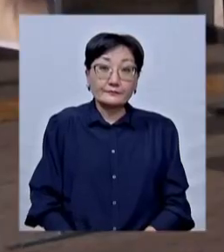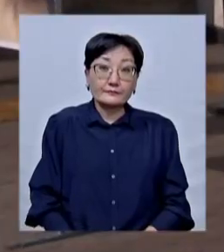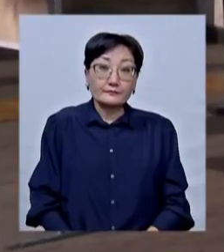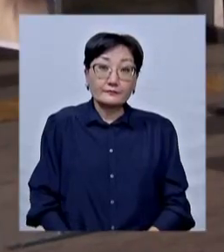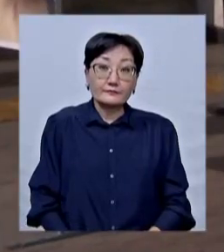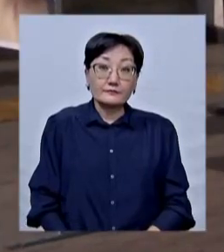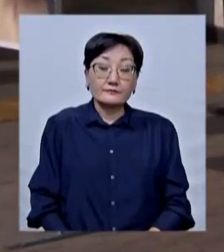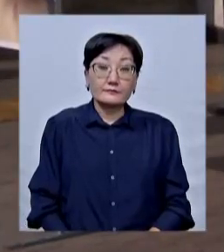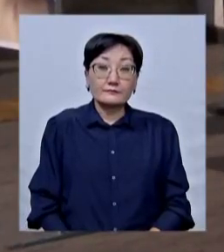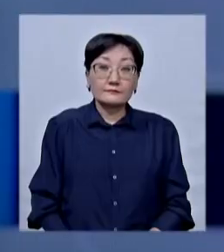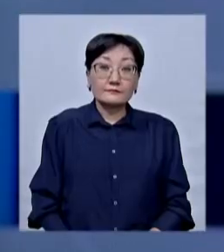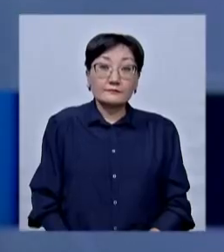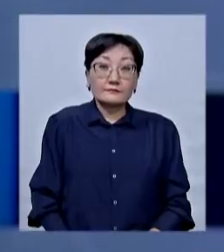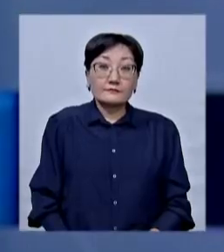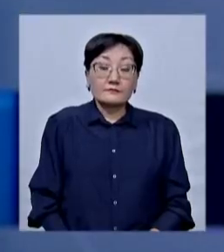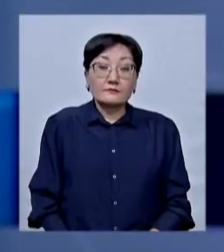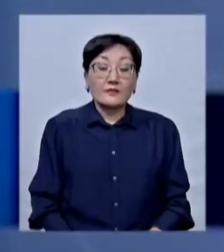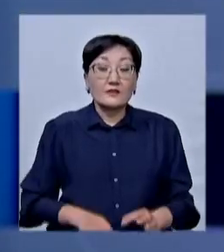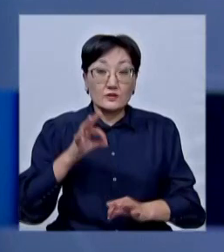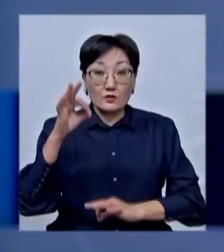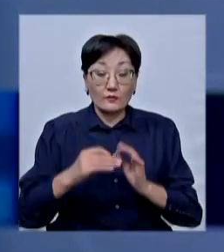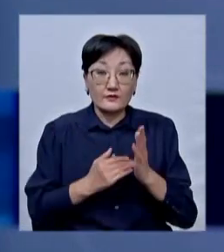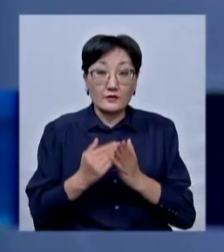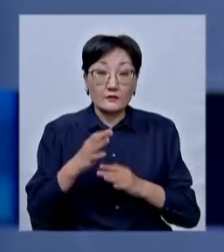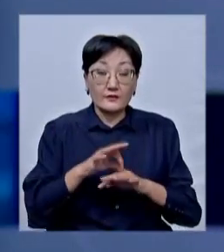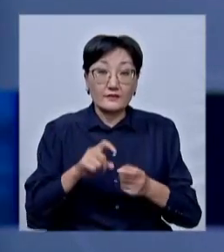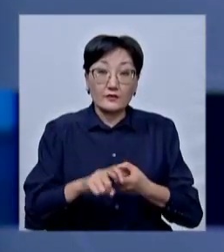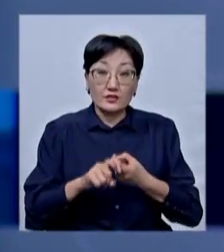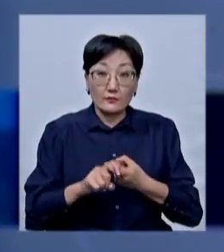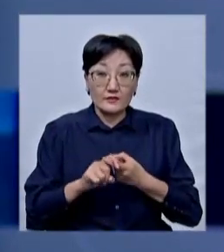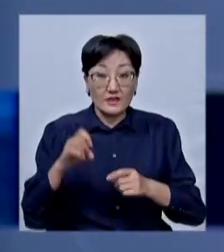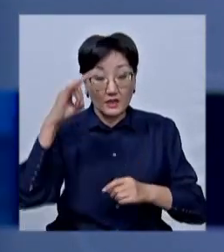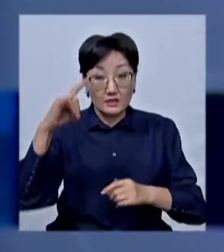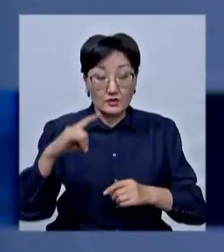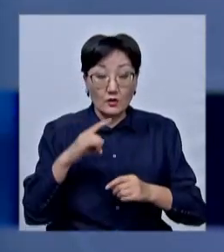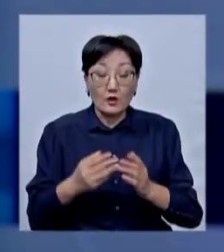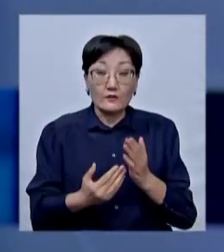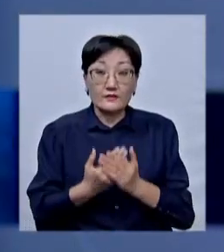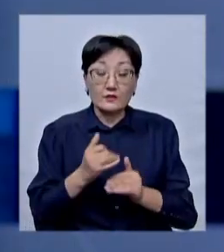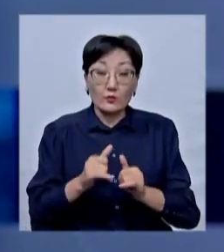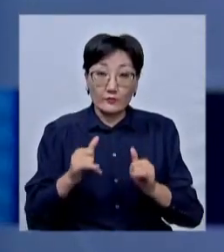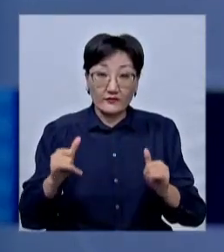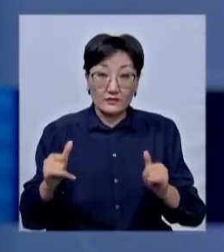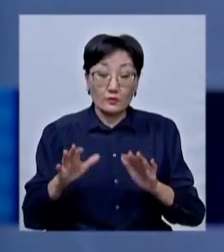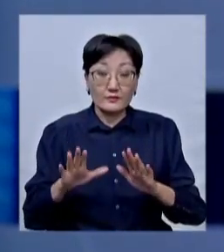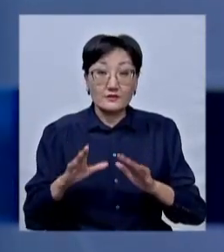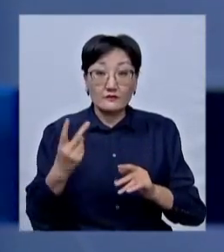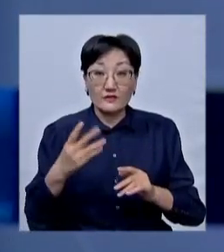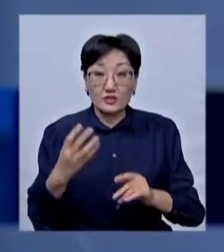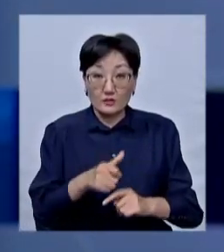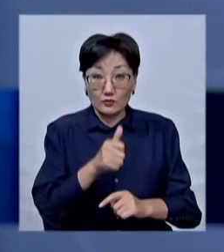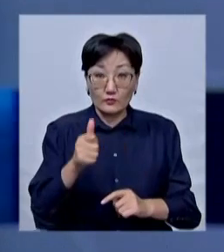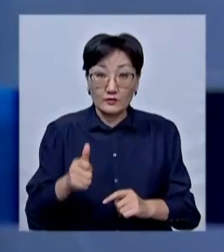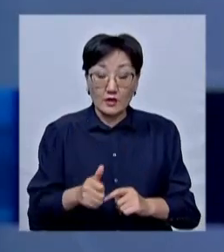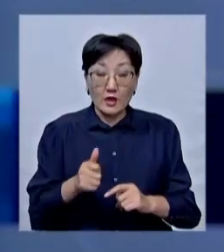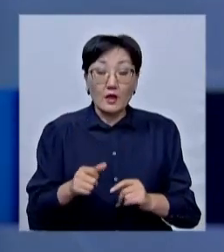телеканал «Алматы». Суточный прирост инфицированных коронавирусом в Казахстане снова увеличился. Только за 24